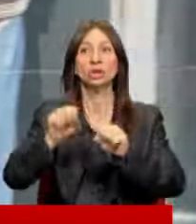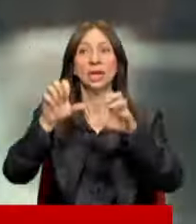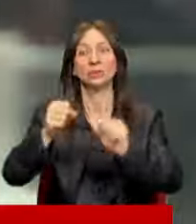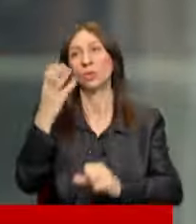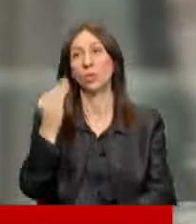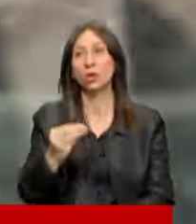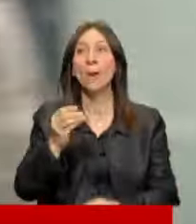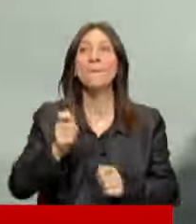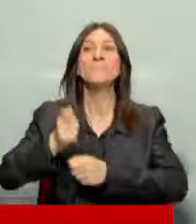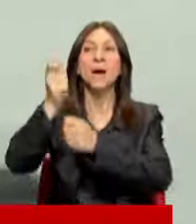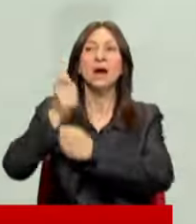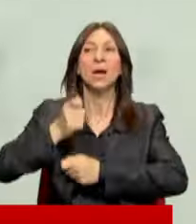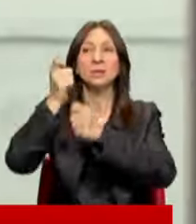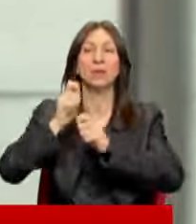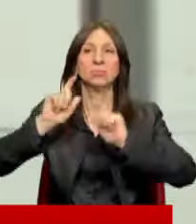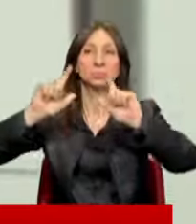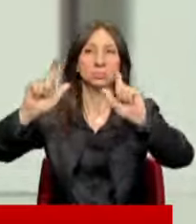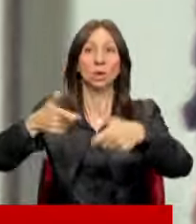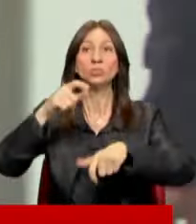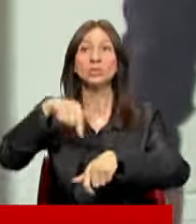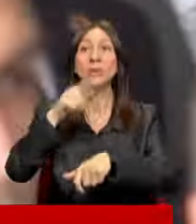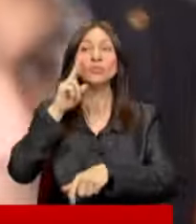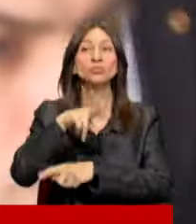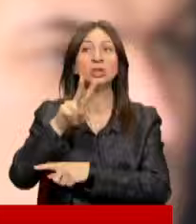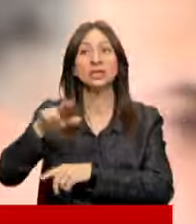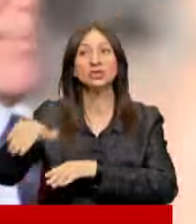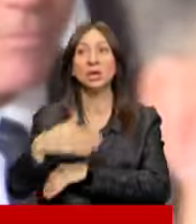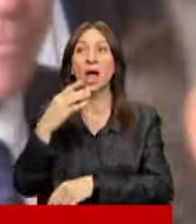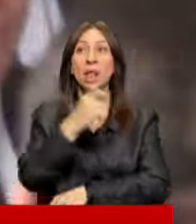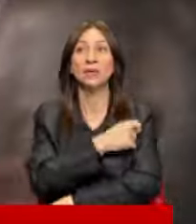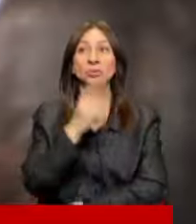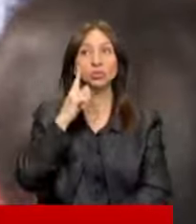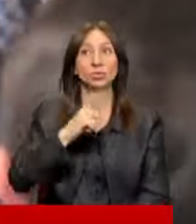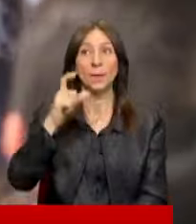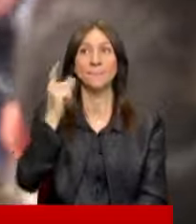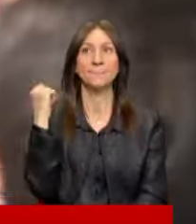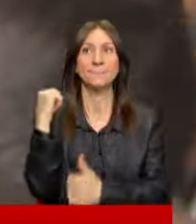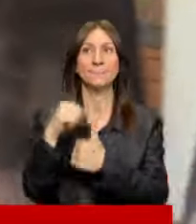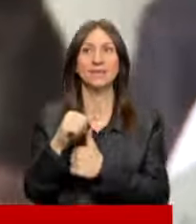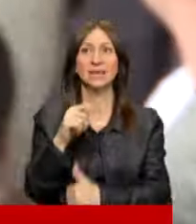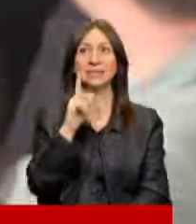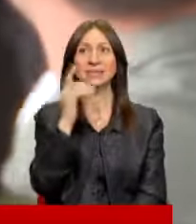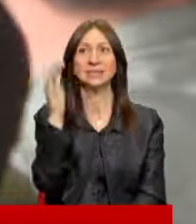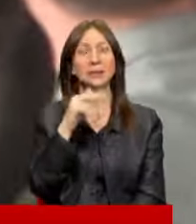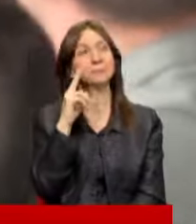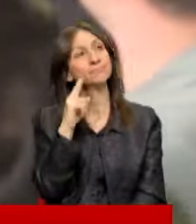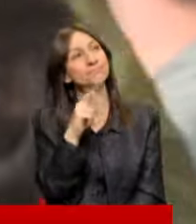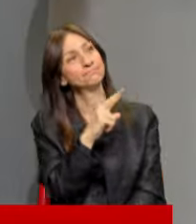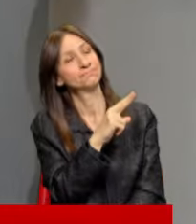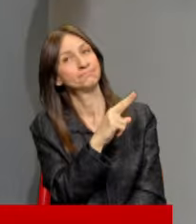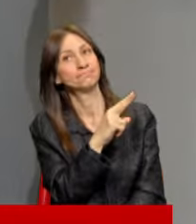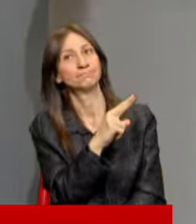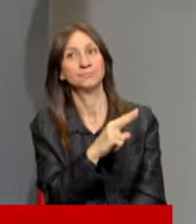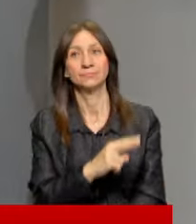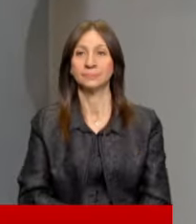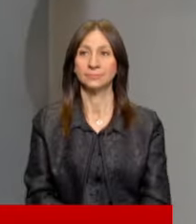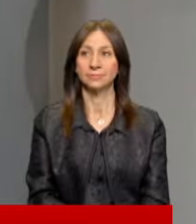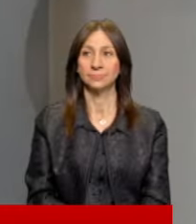oldu. Pankartlar toplatıldı. Bu sırada müzeden çıkan Alman Cumhurbaşkanı bir kez daha sesin geldiği yöne doğru baktı.